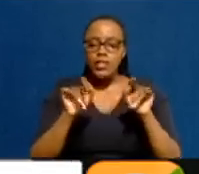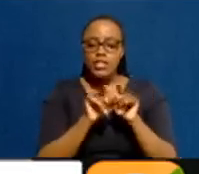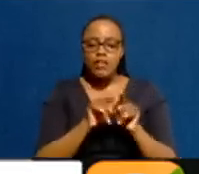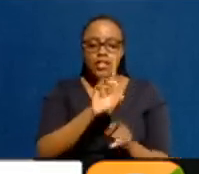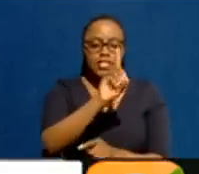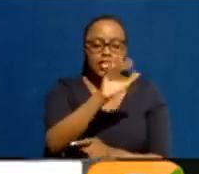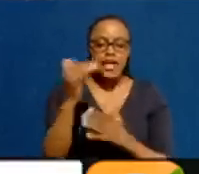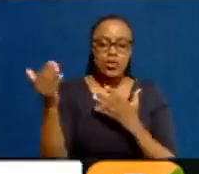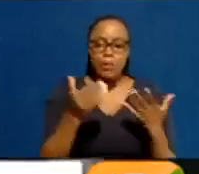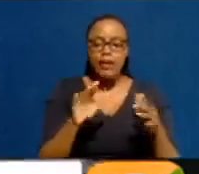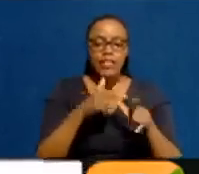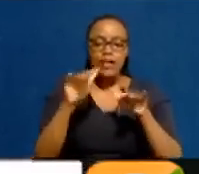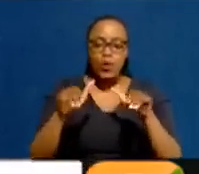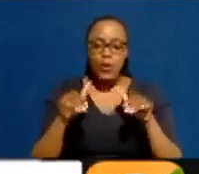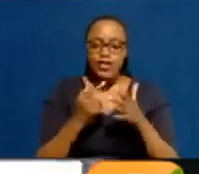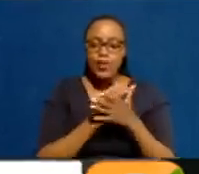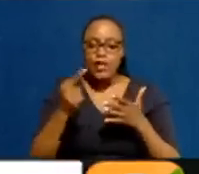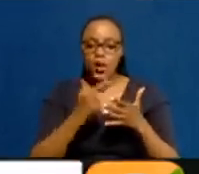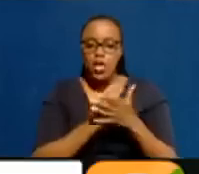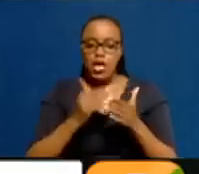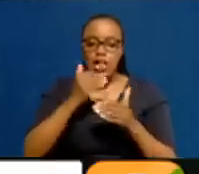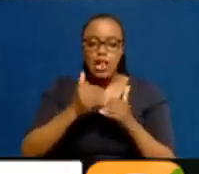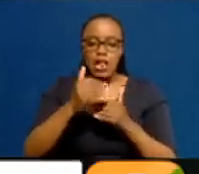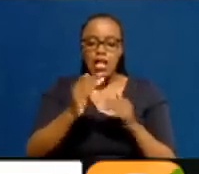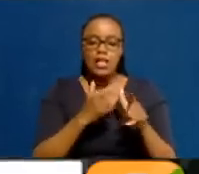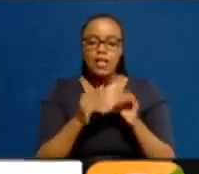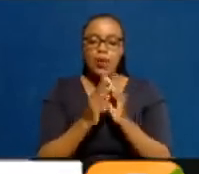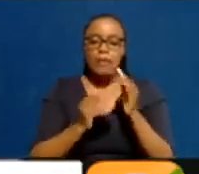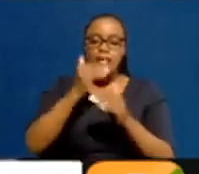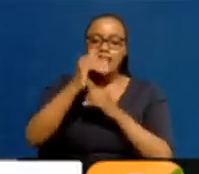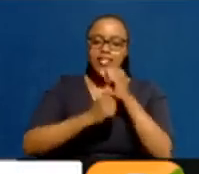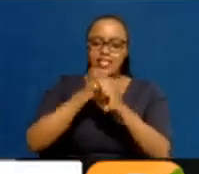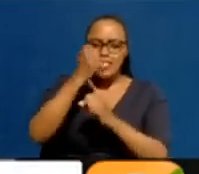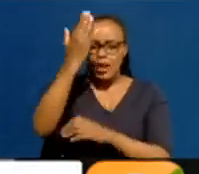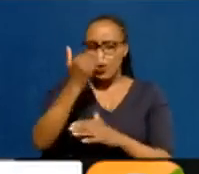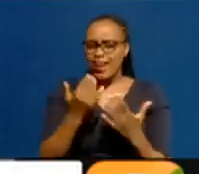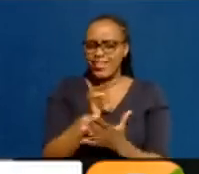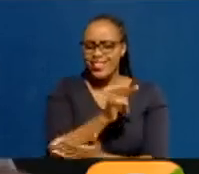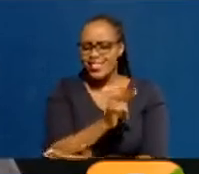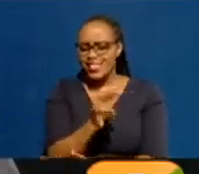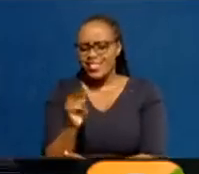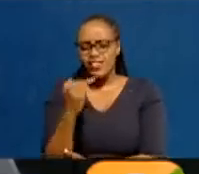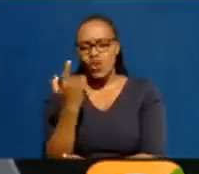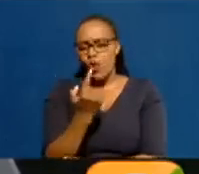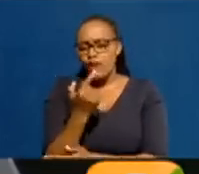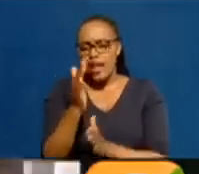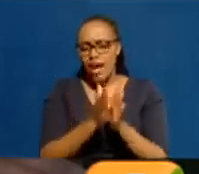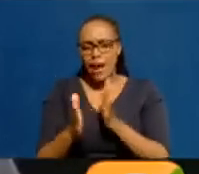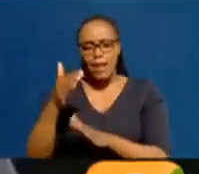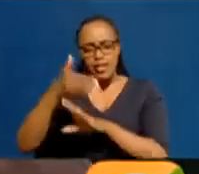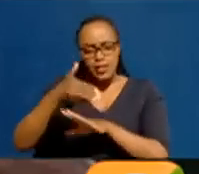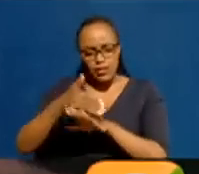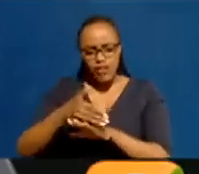DCI, ngoja wiki inakuja, ngoja wiki hii, wacha tuonane mwaka ujao, kwa sababu hii yote ilikuwa ni njama. Ni njama